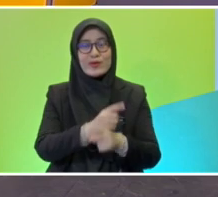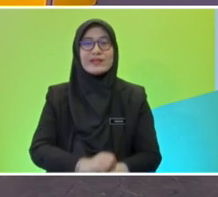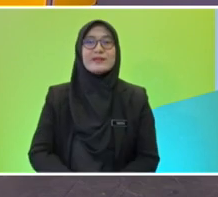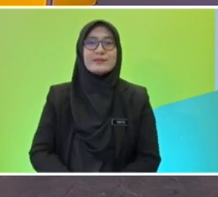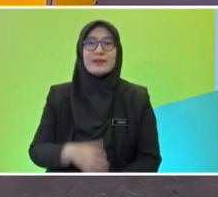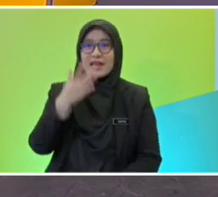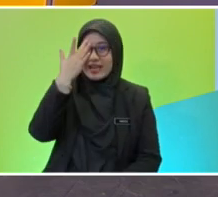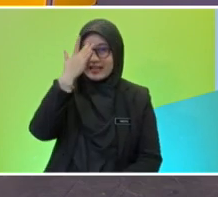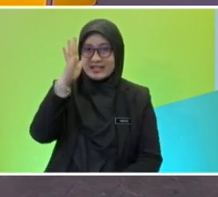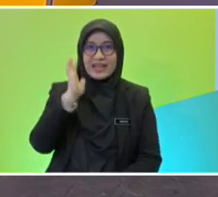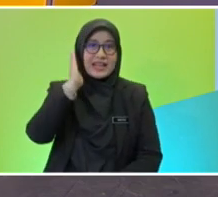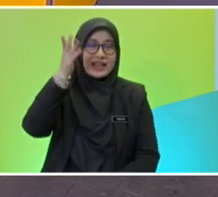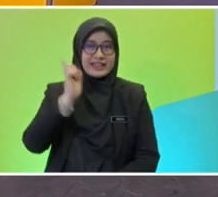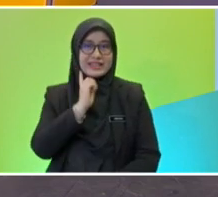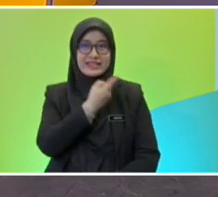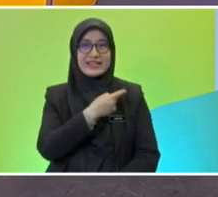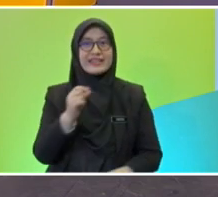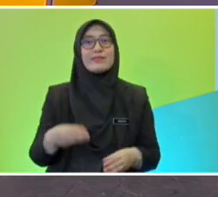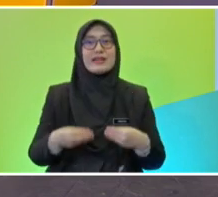terakhir McD